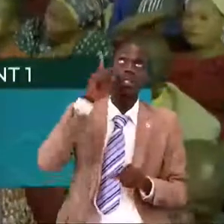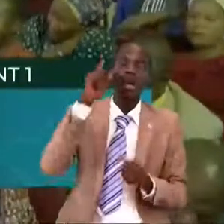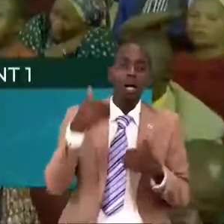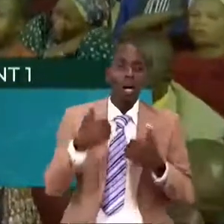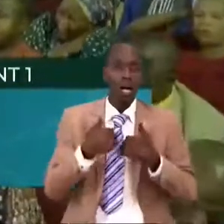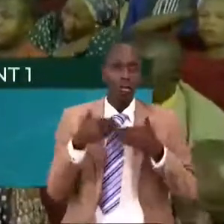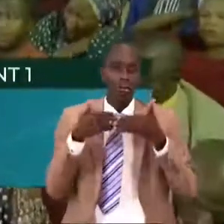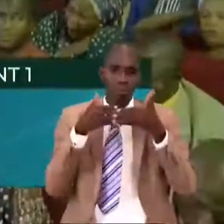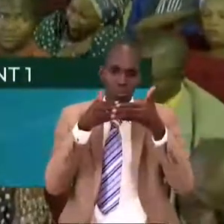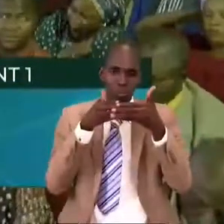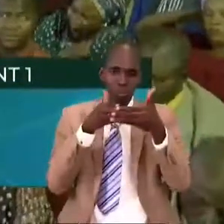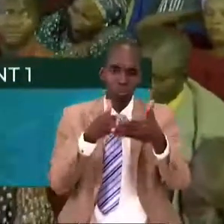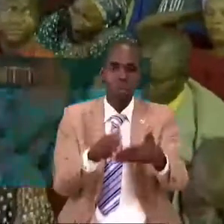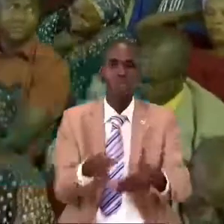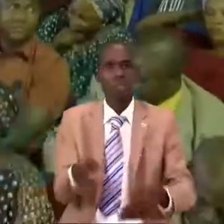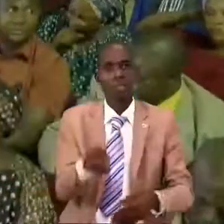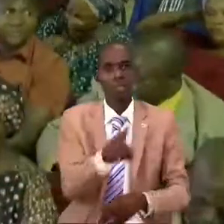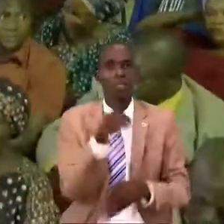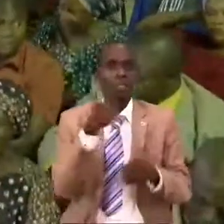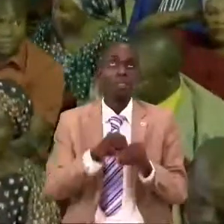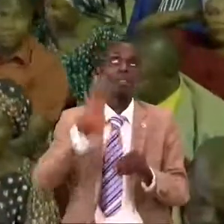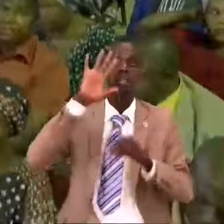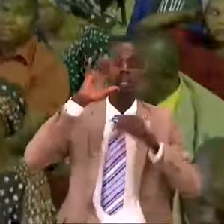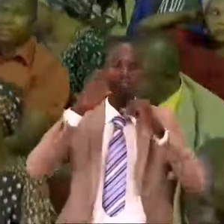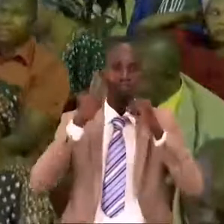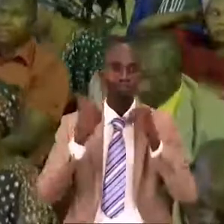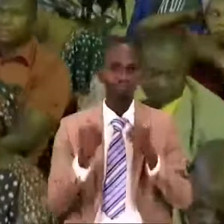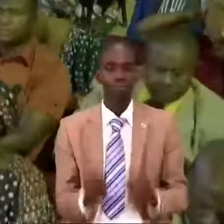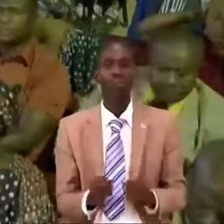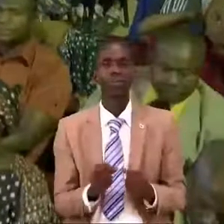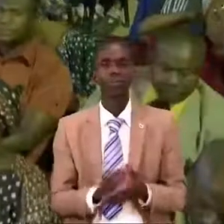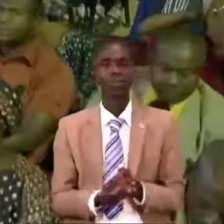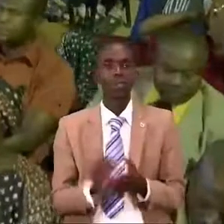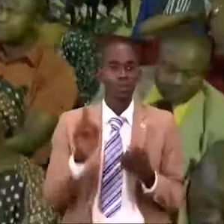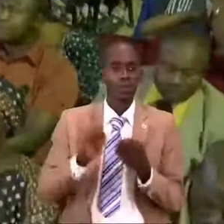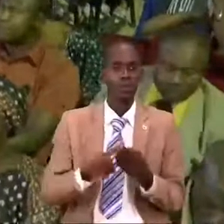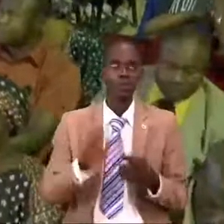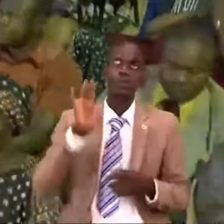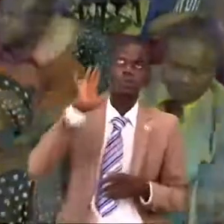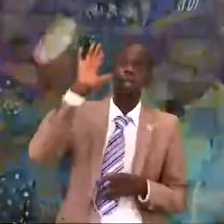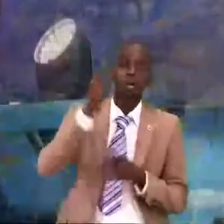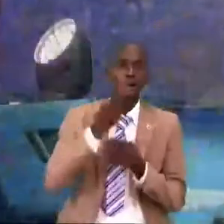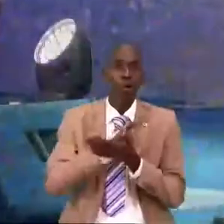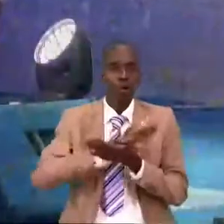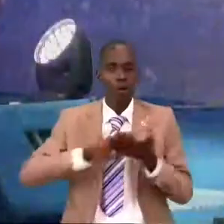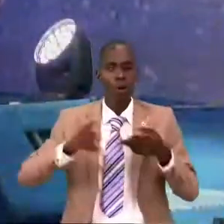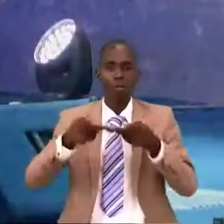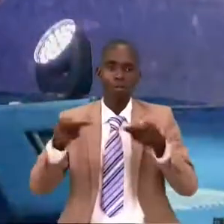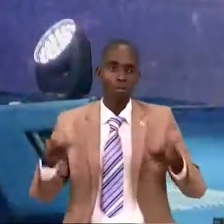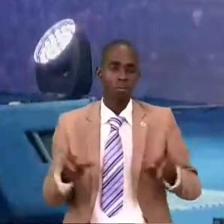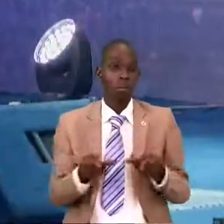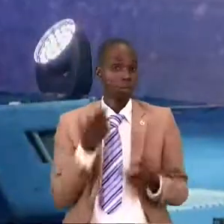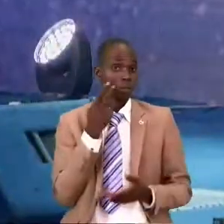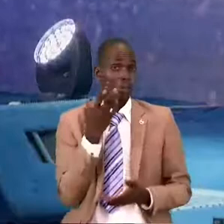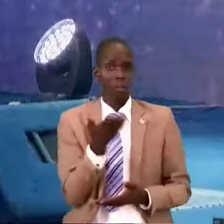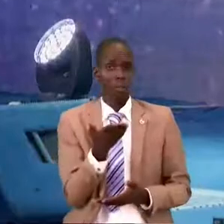ta sainteté. Vous voyez là, c'est par la miséricorde de Dieu que les